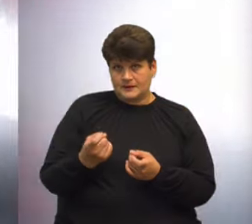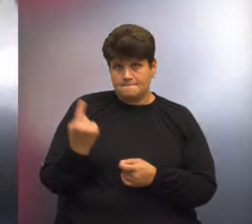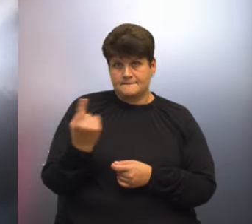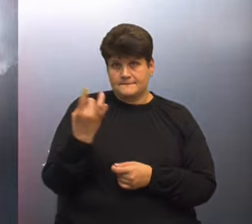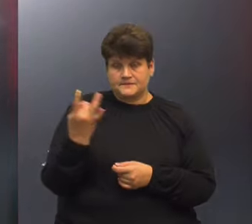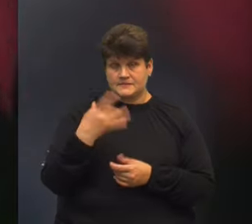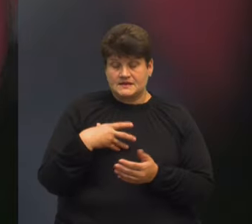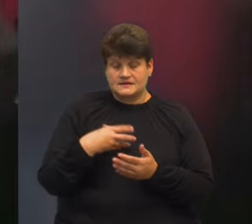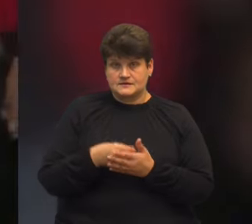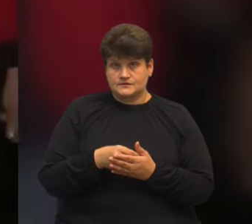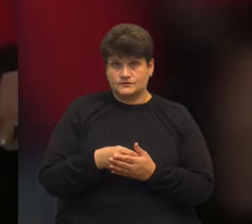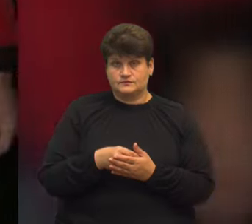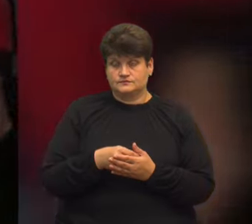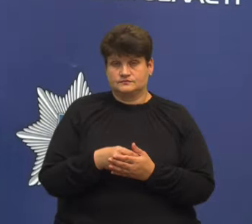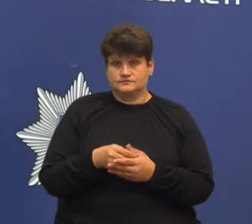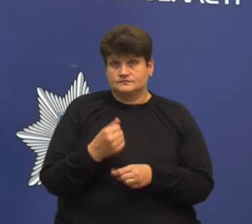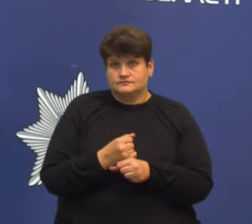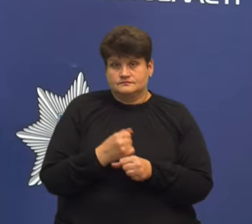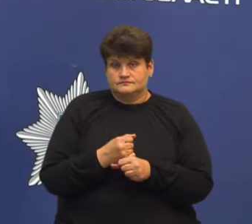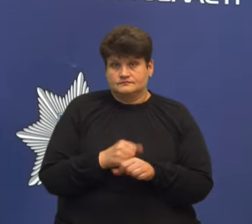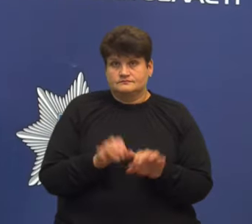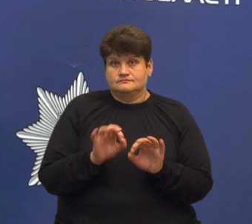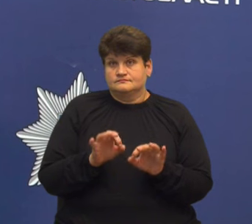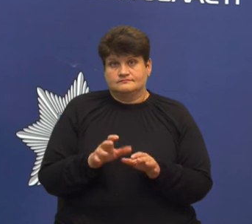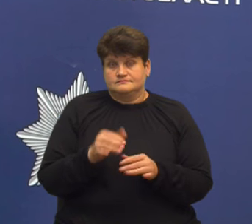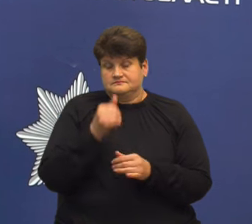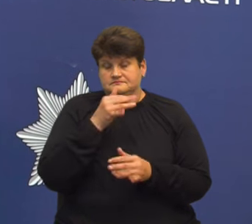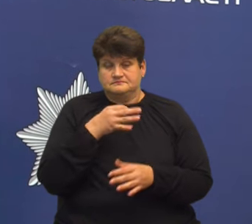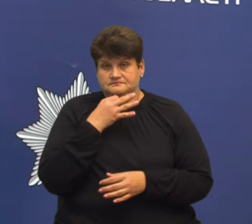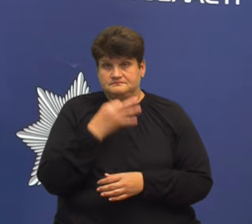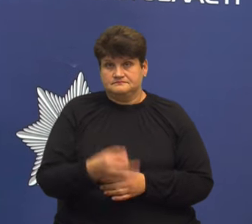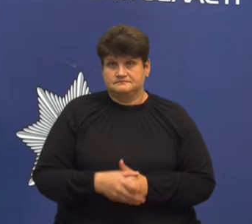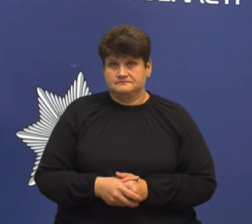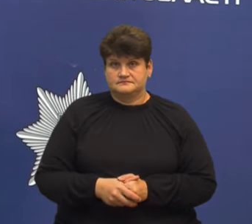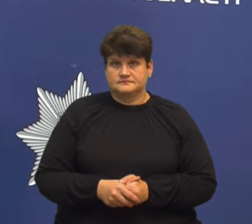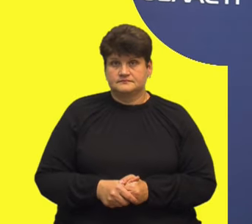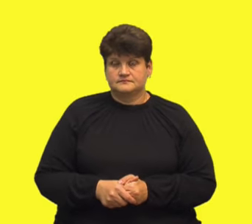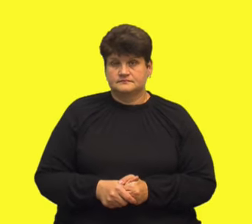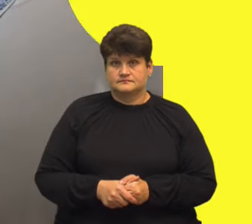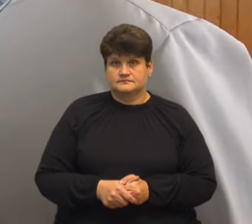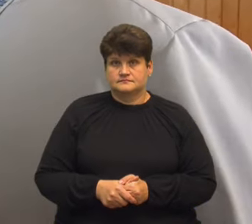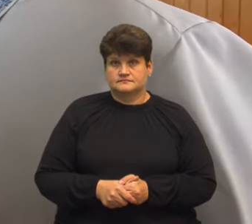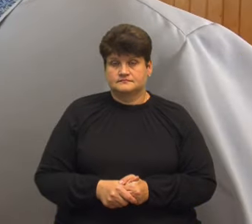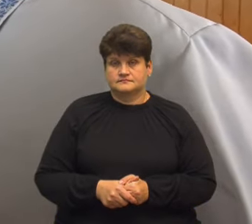Свого вчинку підозрюваний пояснити поліцейським не зміг, розповів Петро Дерманський.